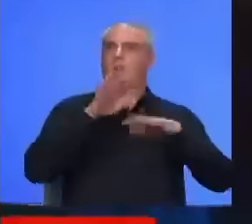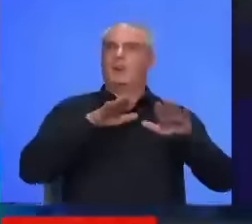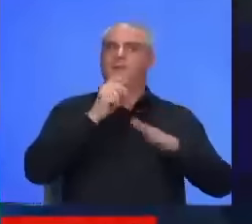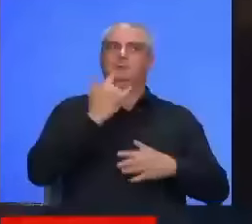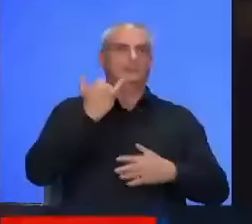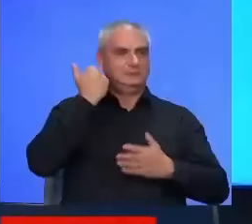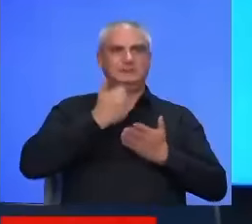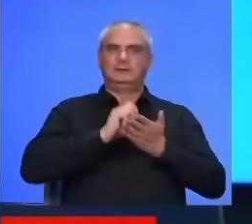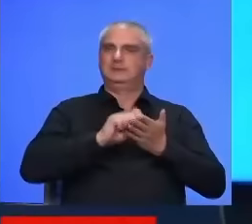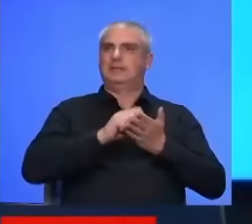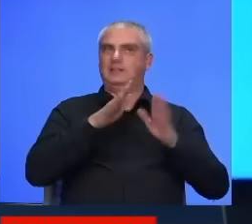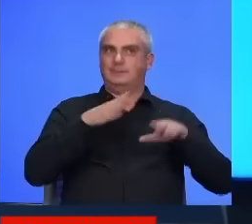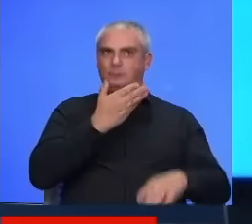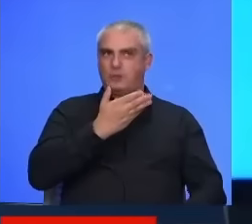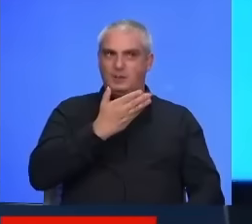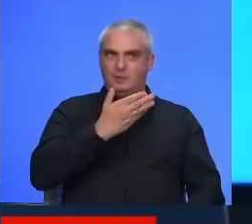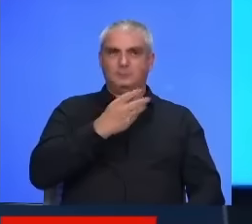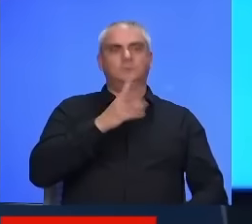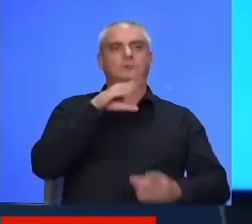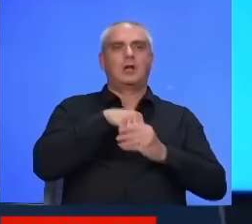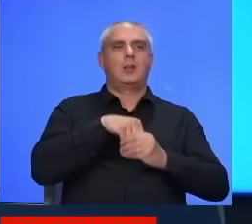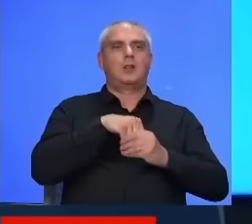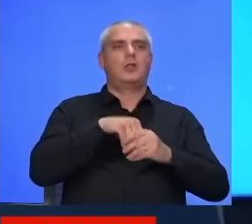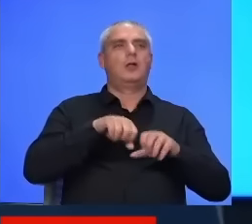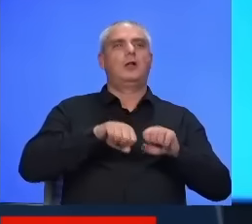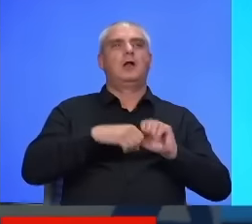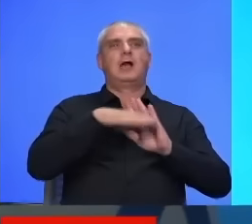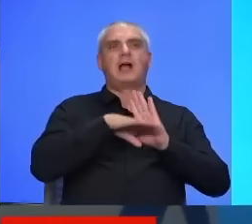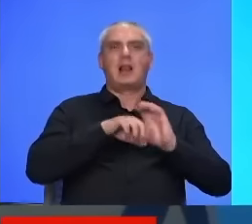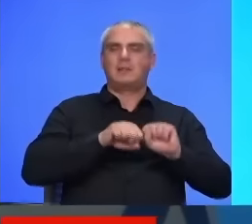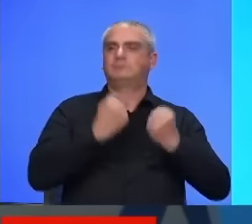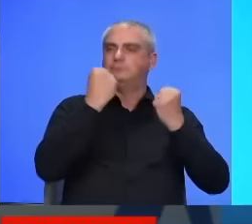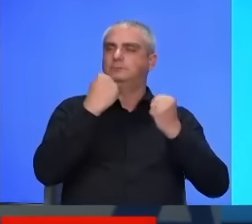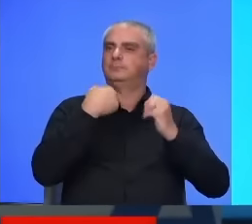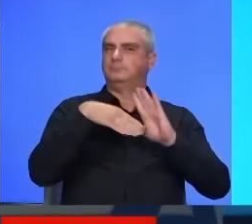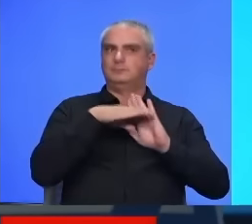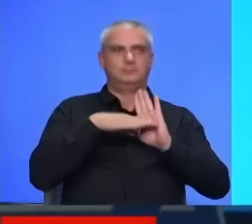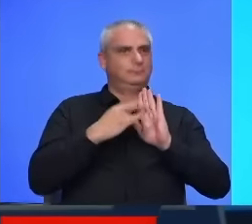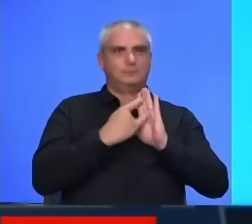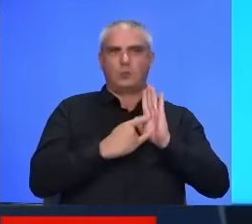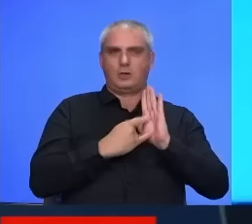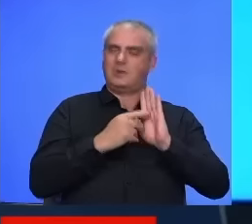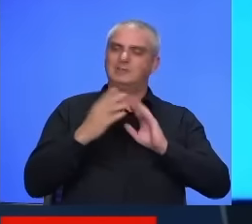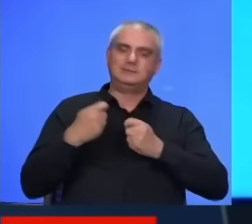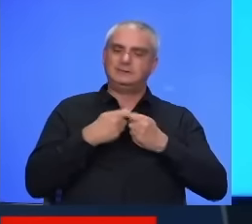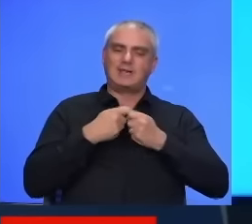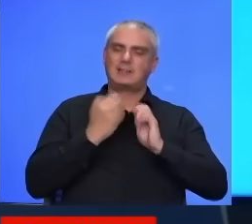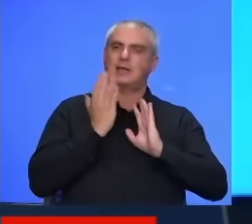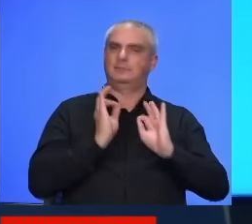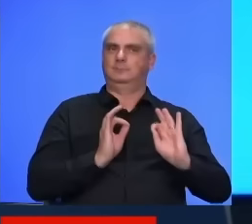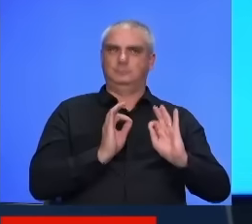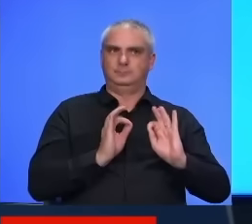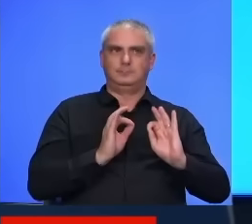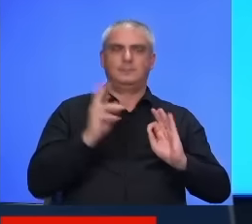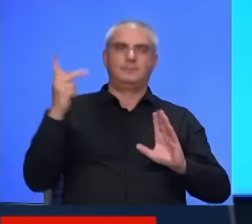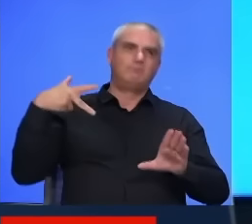הדרג המיניסטריאלי שכללו שבירת הכללים, הנהלים, הסדר הארגוני